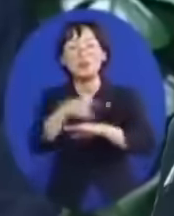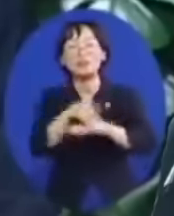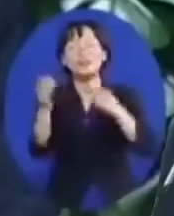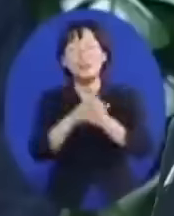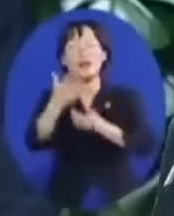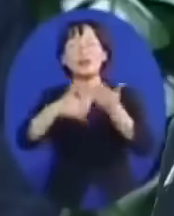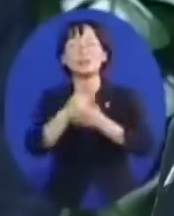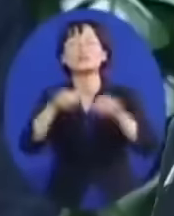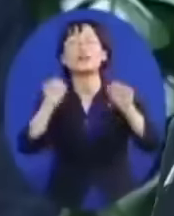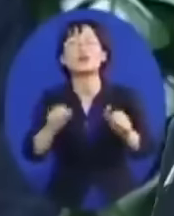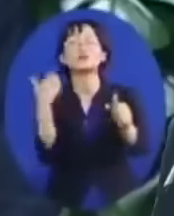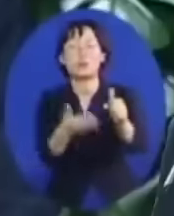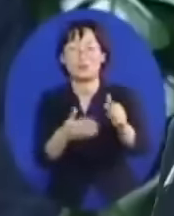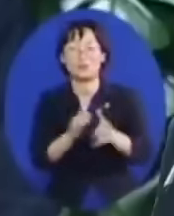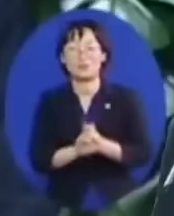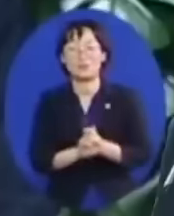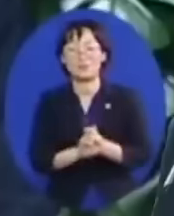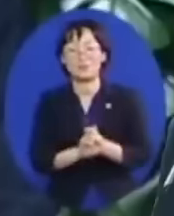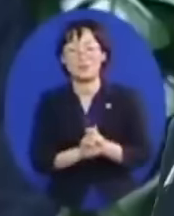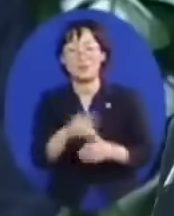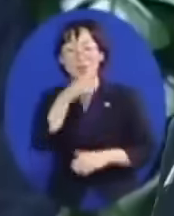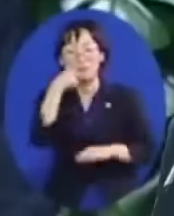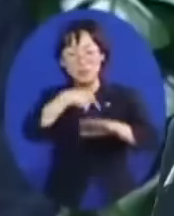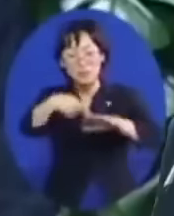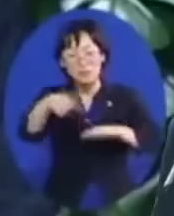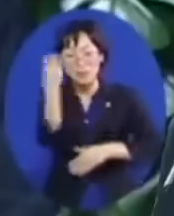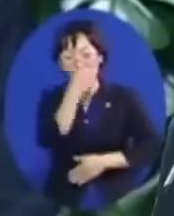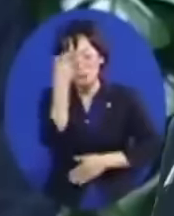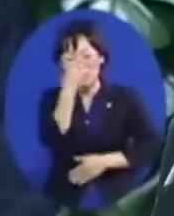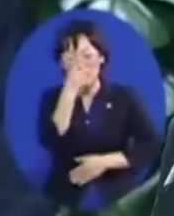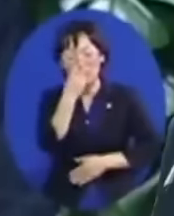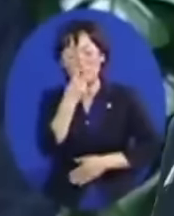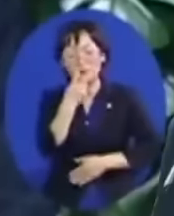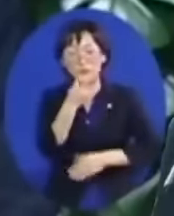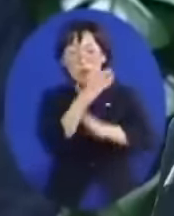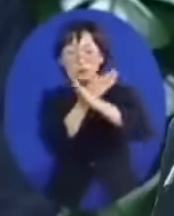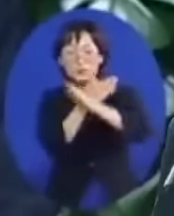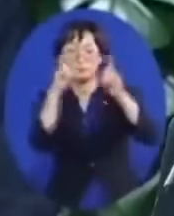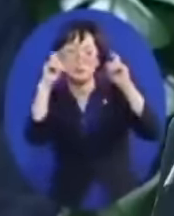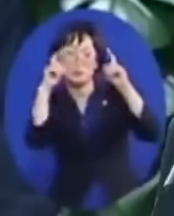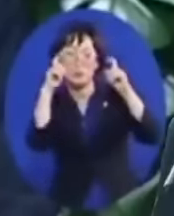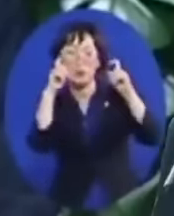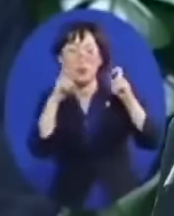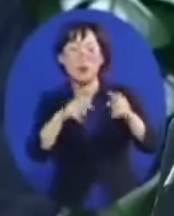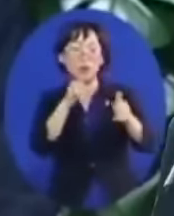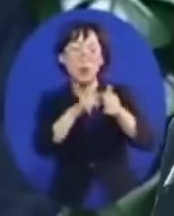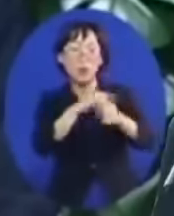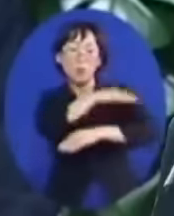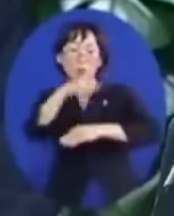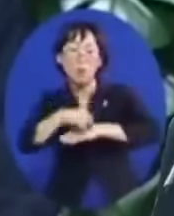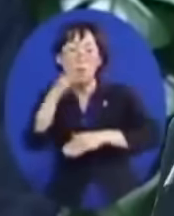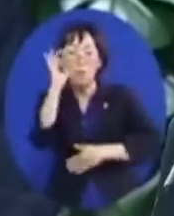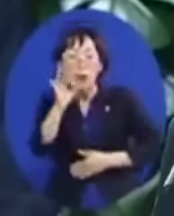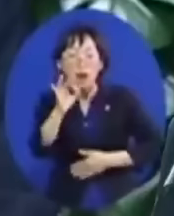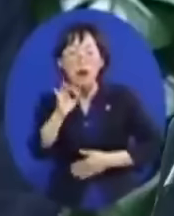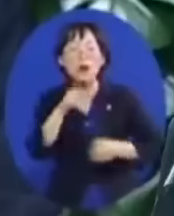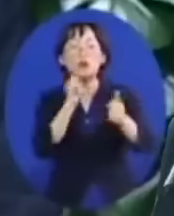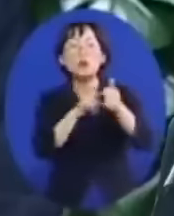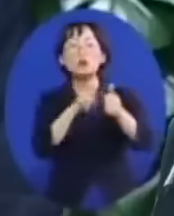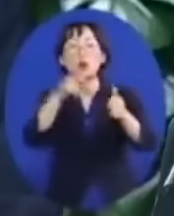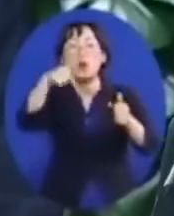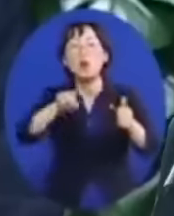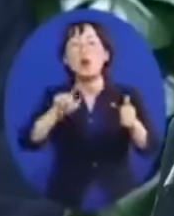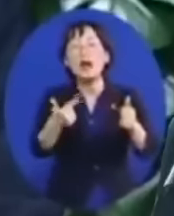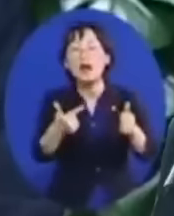하나님이 살려주신 겁니다. 피검사를 통해서 또 엑스레이를 통해서 당신 살펴보니까 당신은